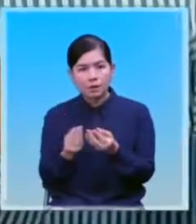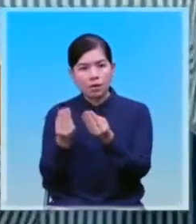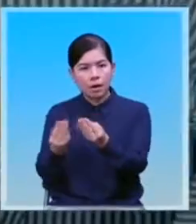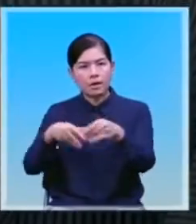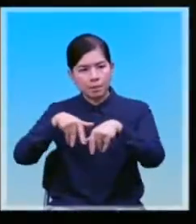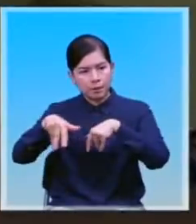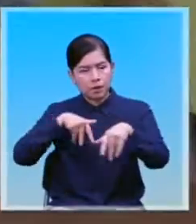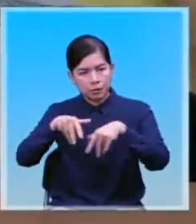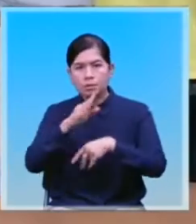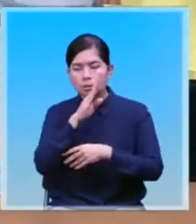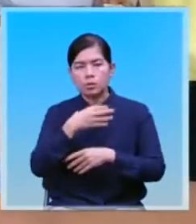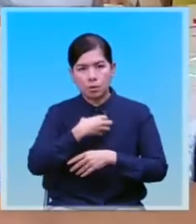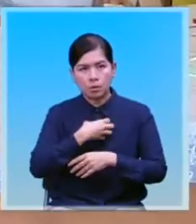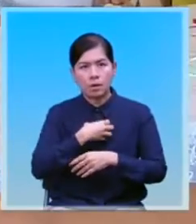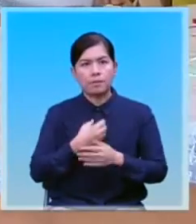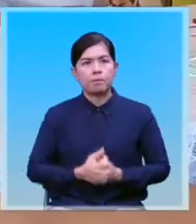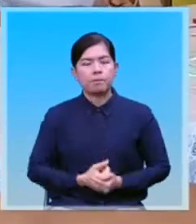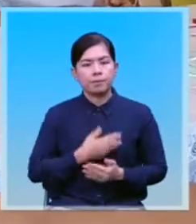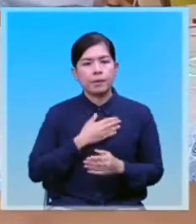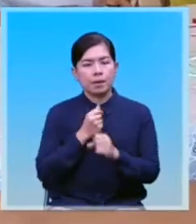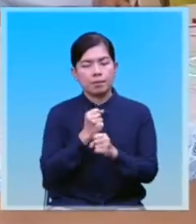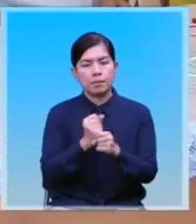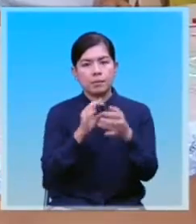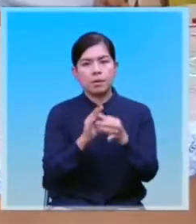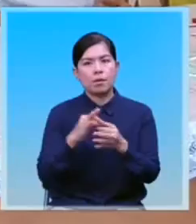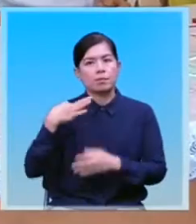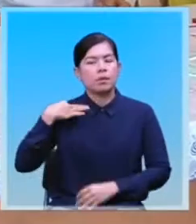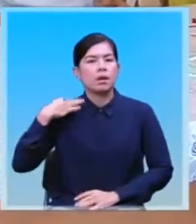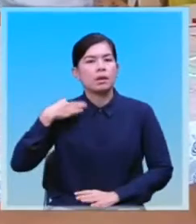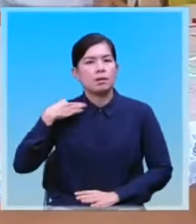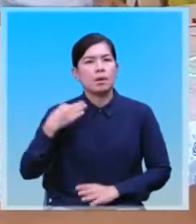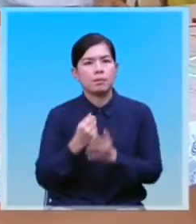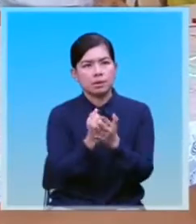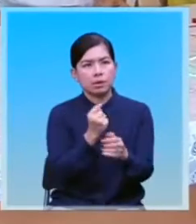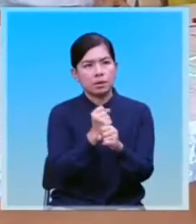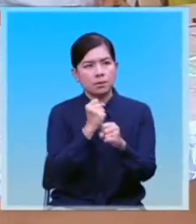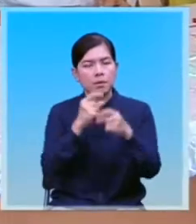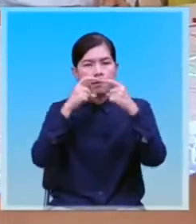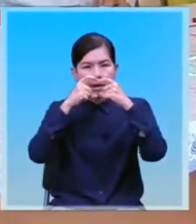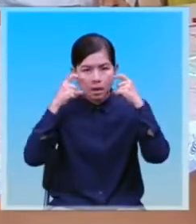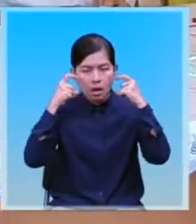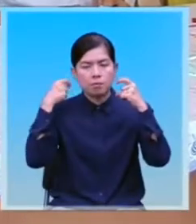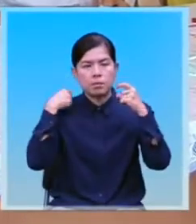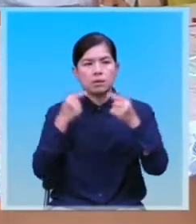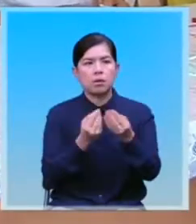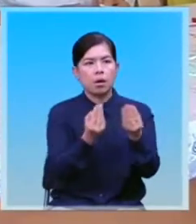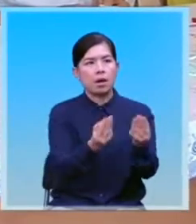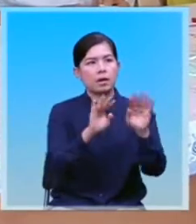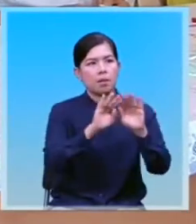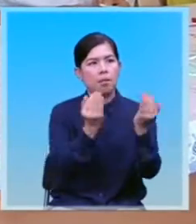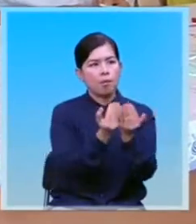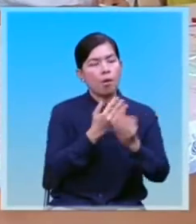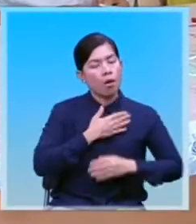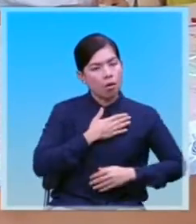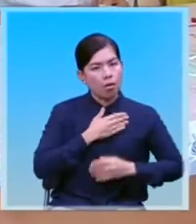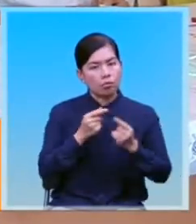ที่ต้องการ เราทำเรื่องของจิตอาสามาช่วยกันทำหน้ากากอนามัยเพื่อให้ครอบครัวของตนเองแล้วก็แจกจ่าย